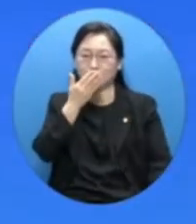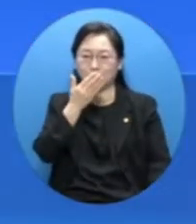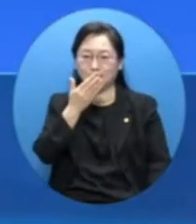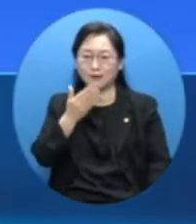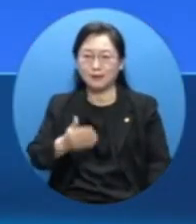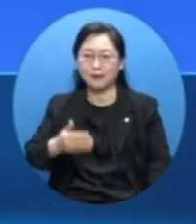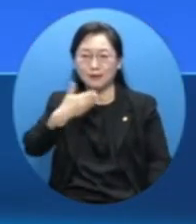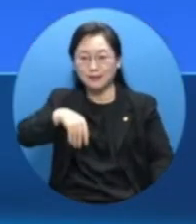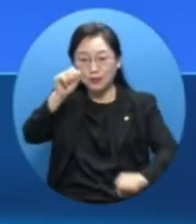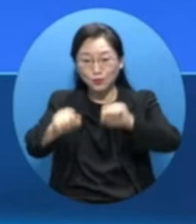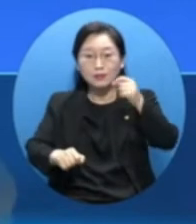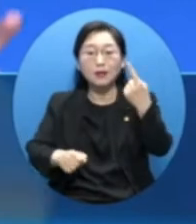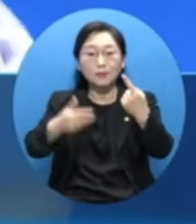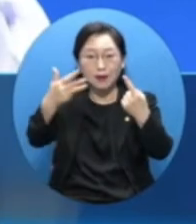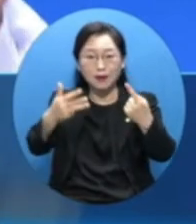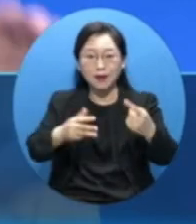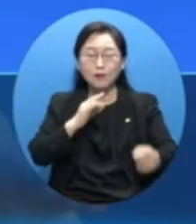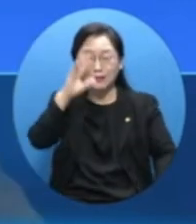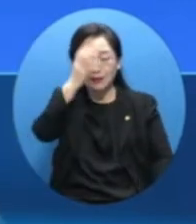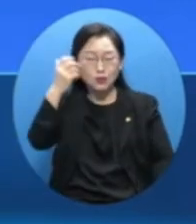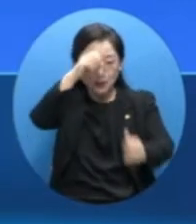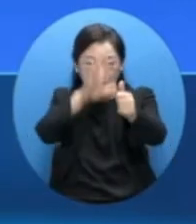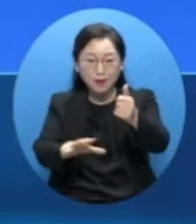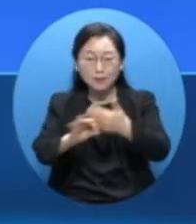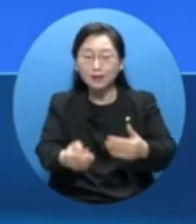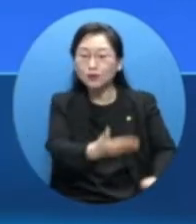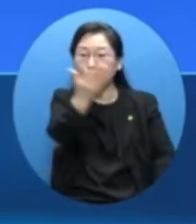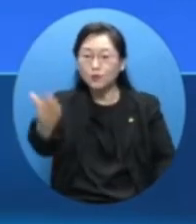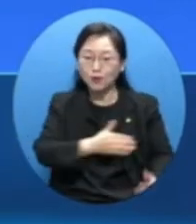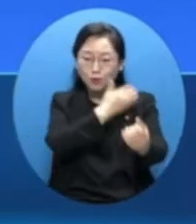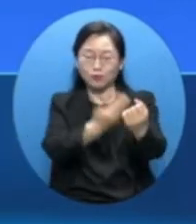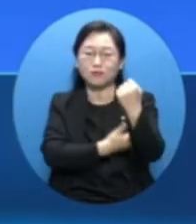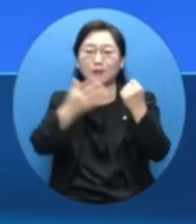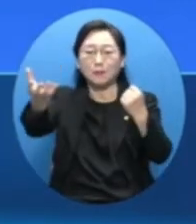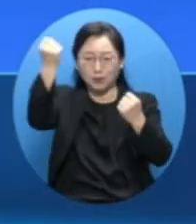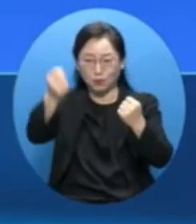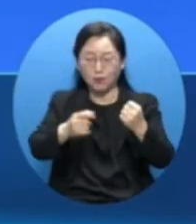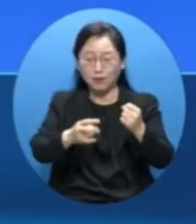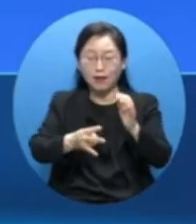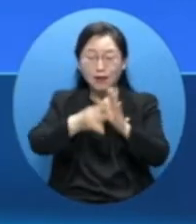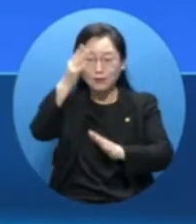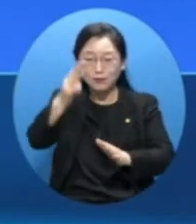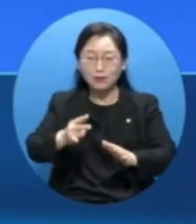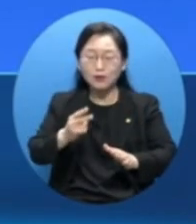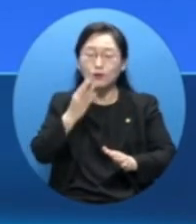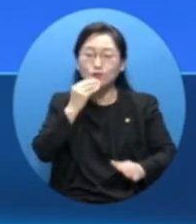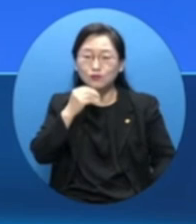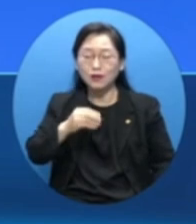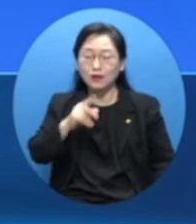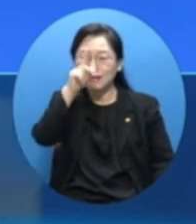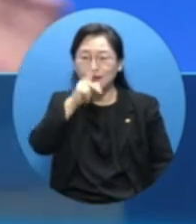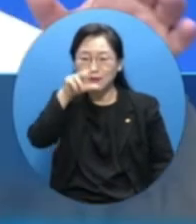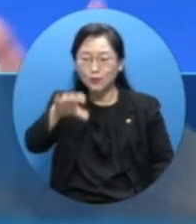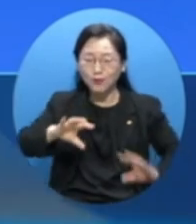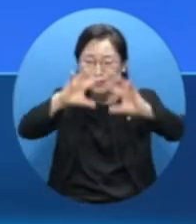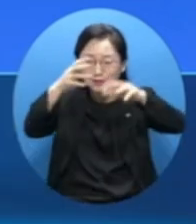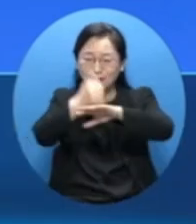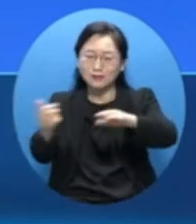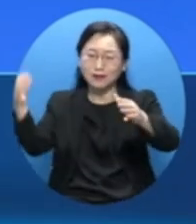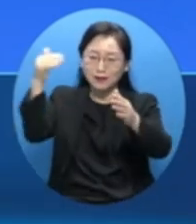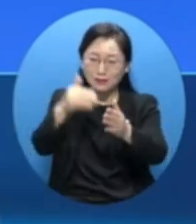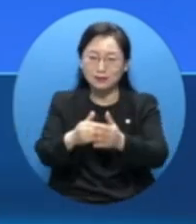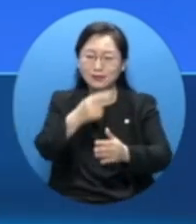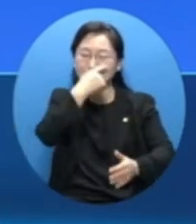사도행전 1장 8절을 말씀합니다. 오직 성령이 너에게 임하시면 너희가 권능을 받고 예루살렘과 온 유대와 사마리아와 땅 끝까지로